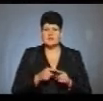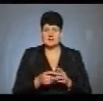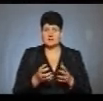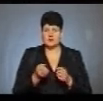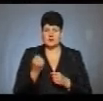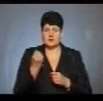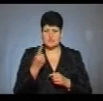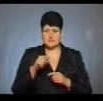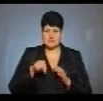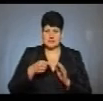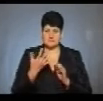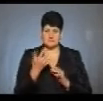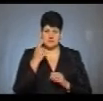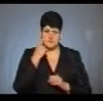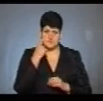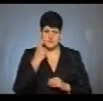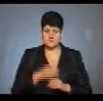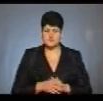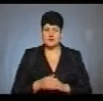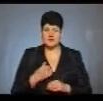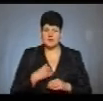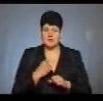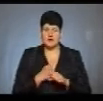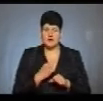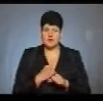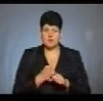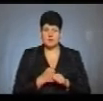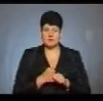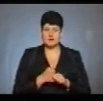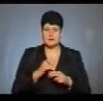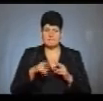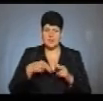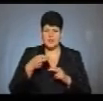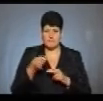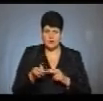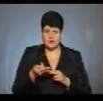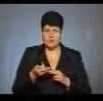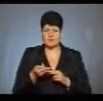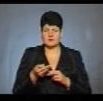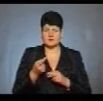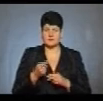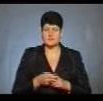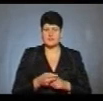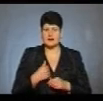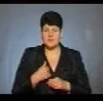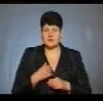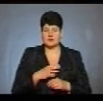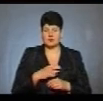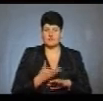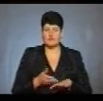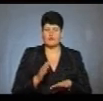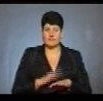отримала 11,5 балів. Я робила ранат фляк і переворот на 1 на 2. Для мене було